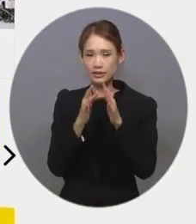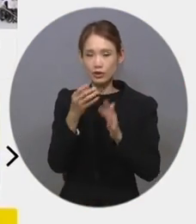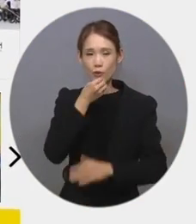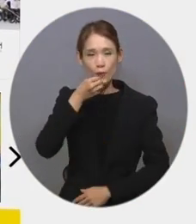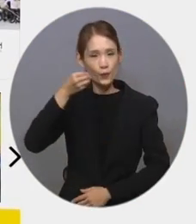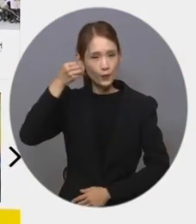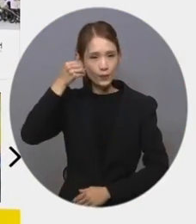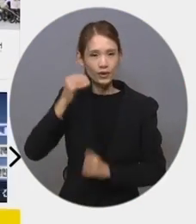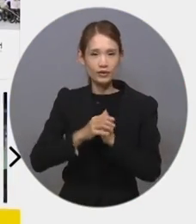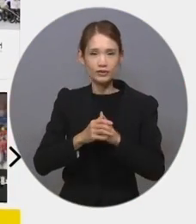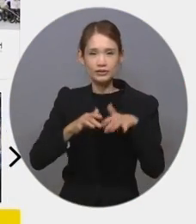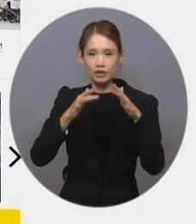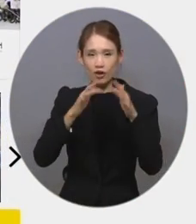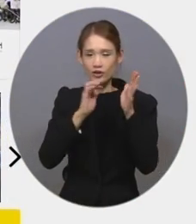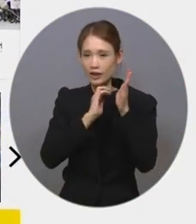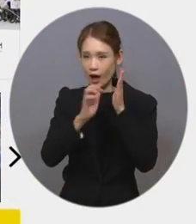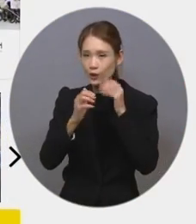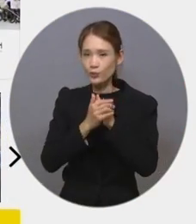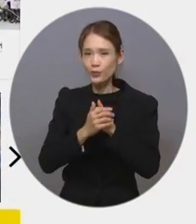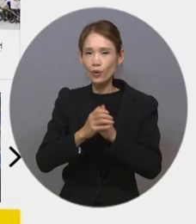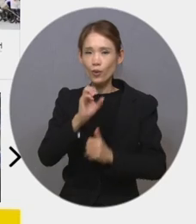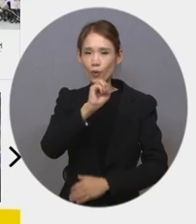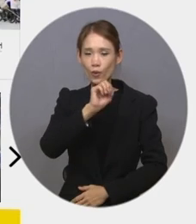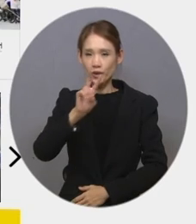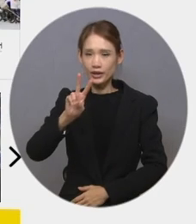홈페이지 또는 전자우편,